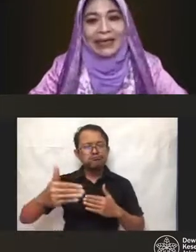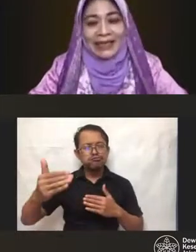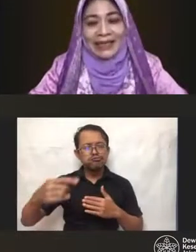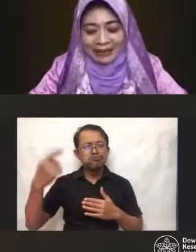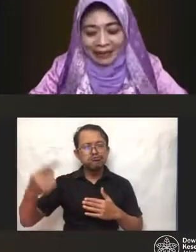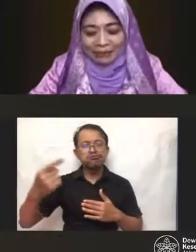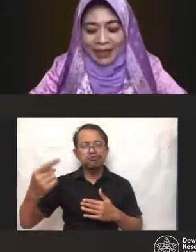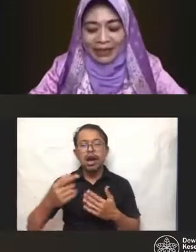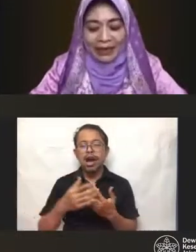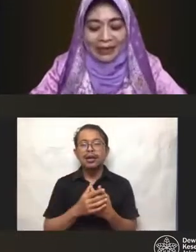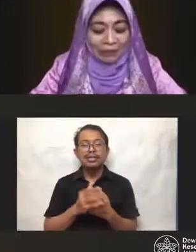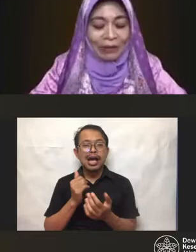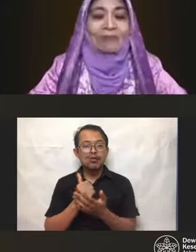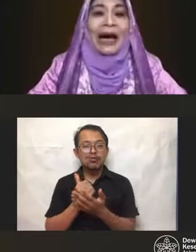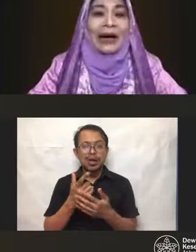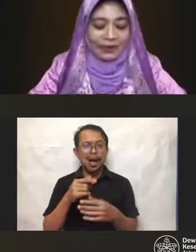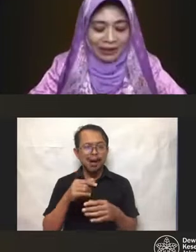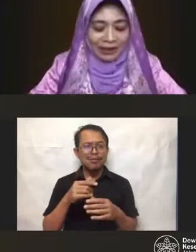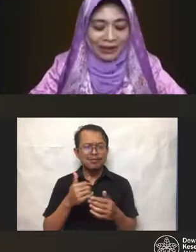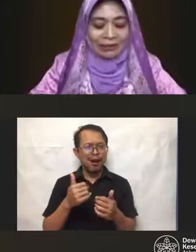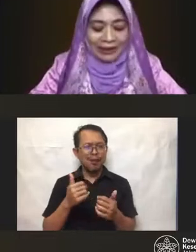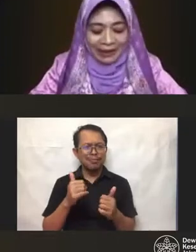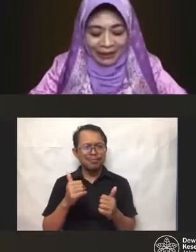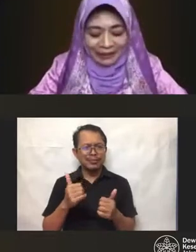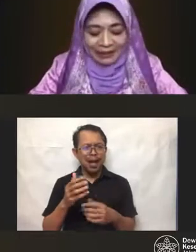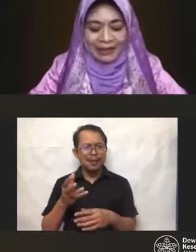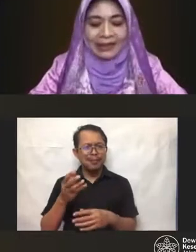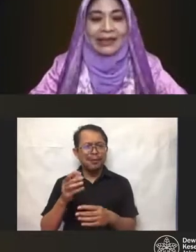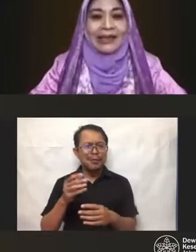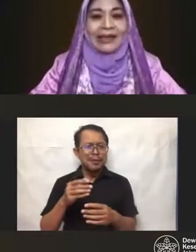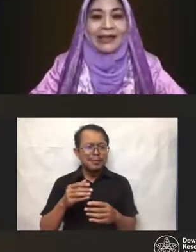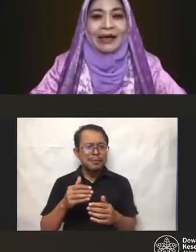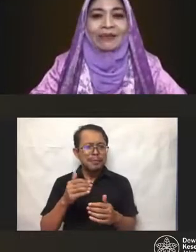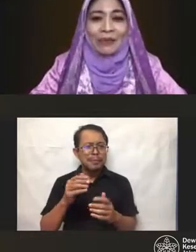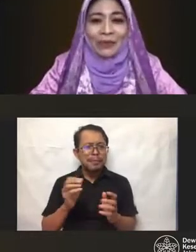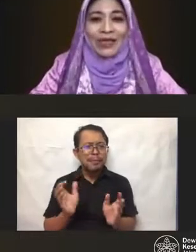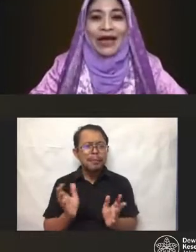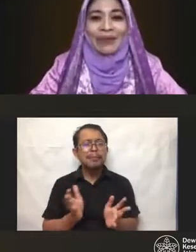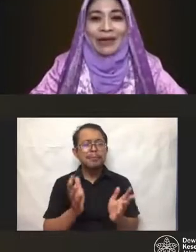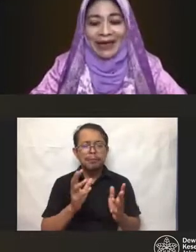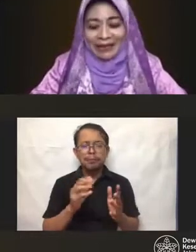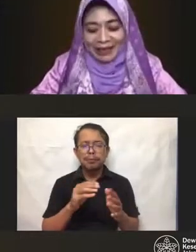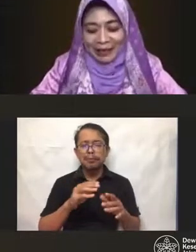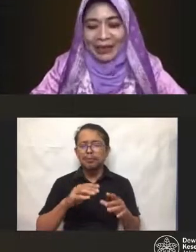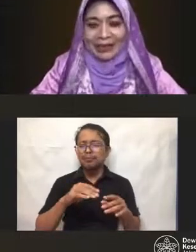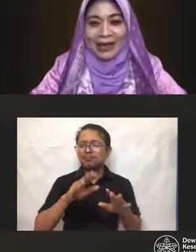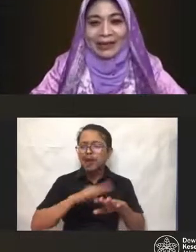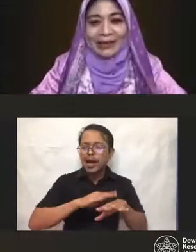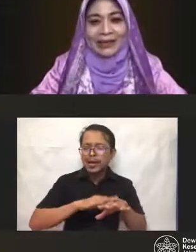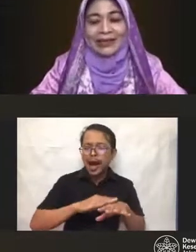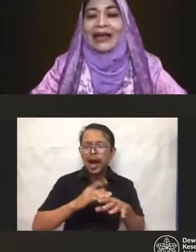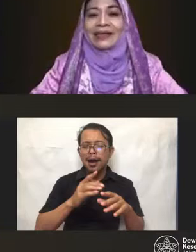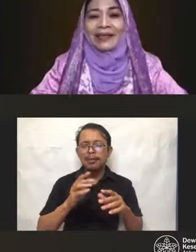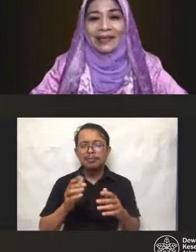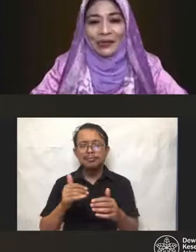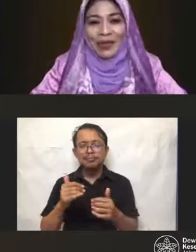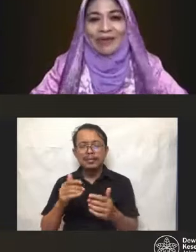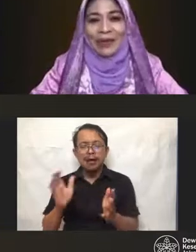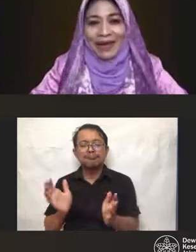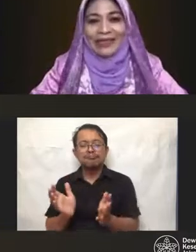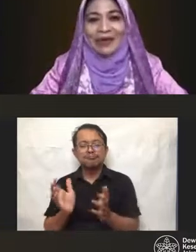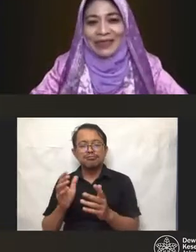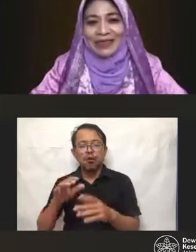melakukan kerja-kerja kebudayaan demi membangun kemaslahatan diri sendiri maupun juga kemaslahatan keluarga dan